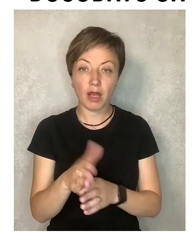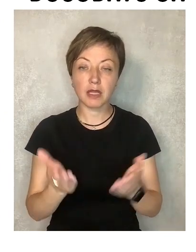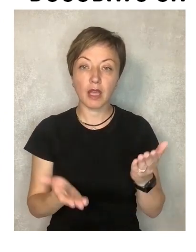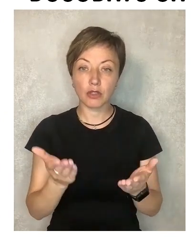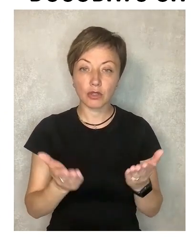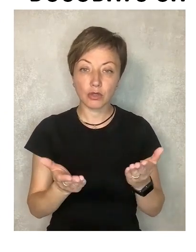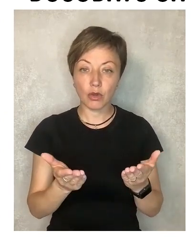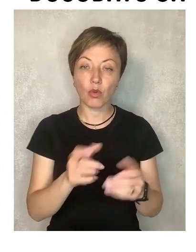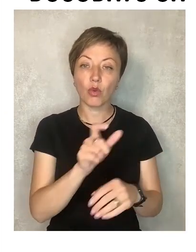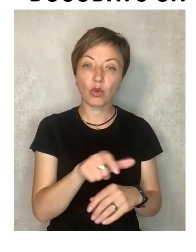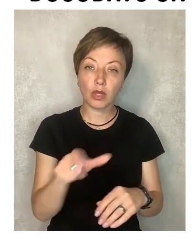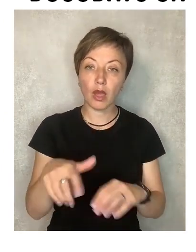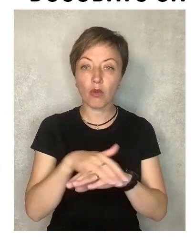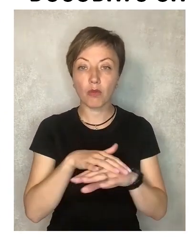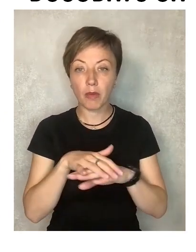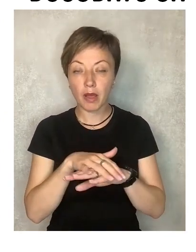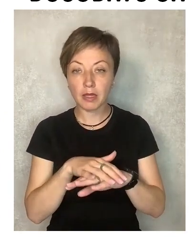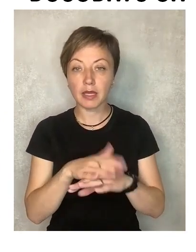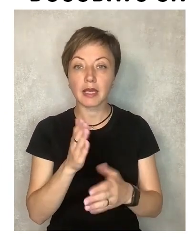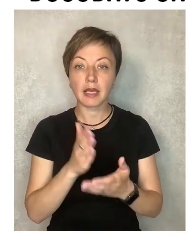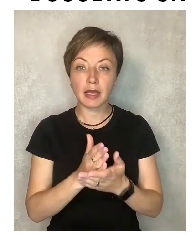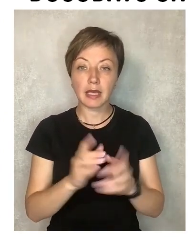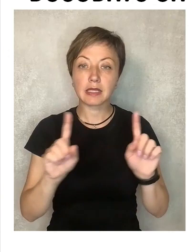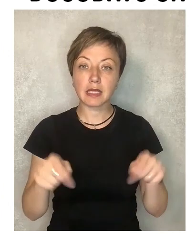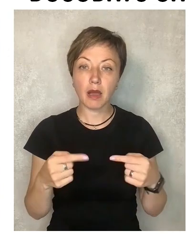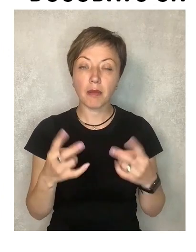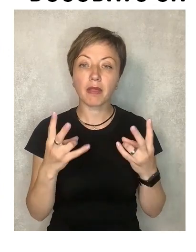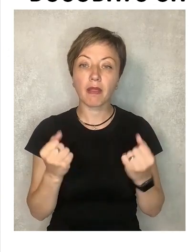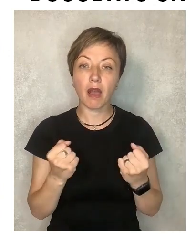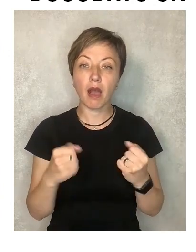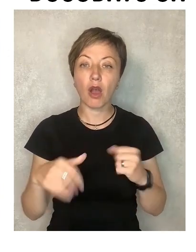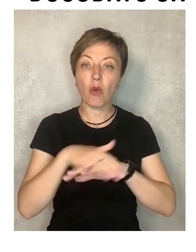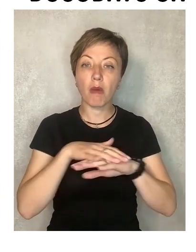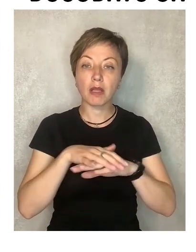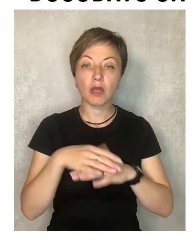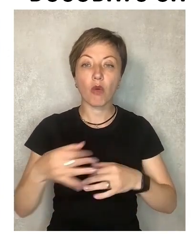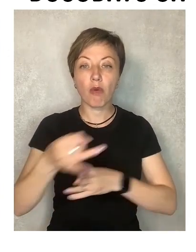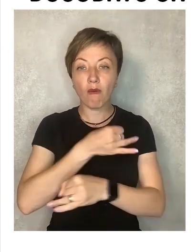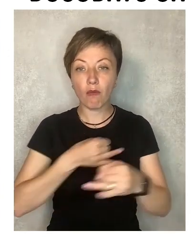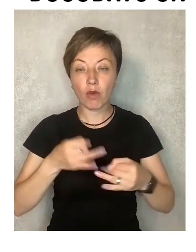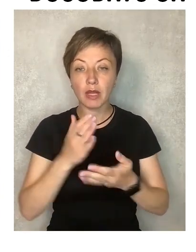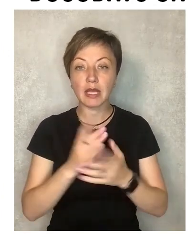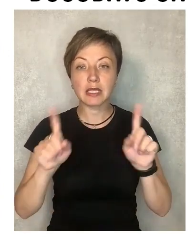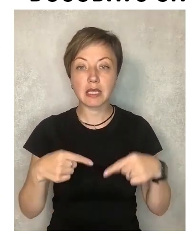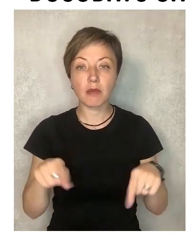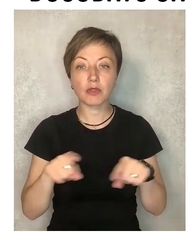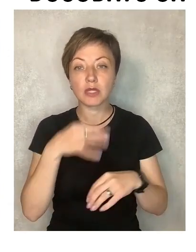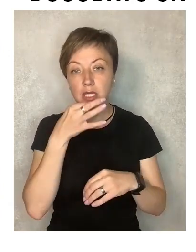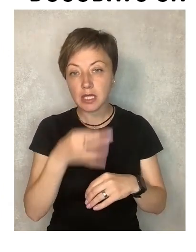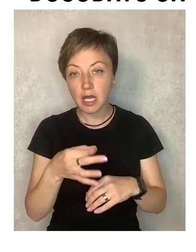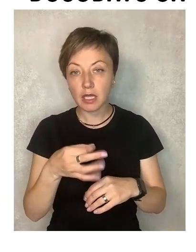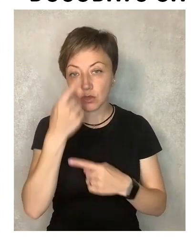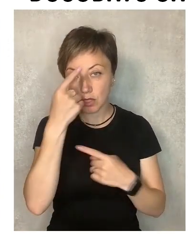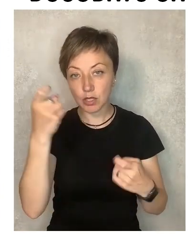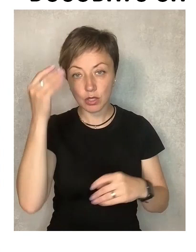у громади, у населення, у суспільства є запит на громадське обговорення, є запит щось сказати чи донести свою думку,